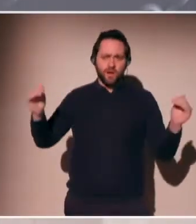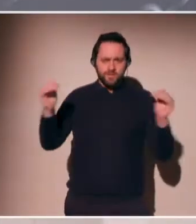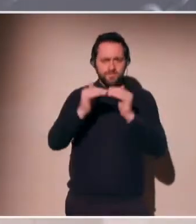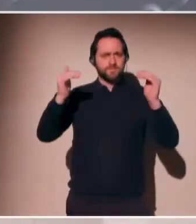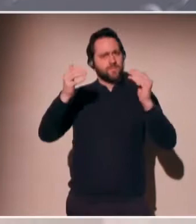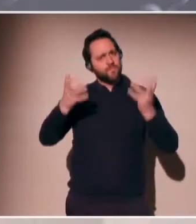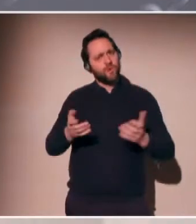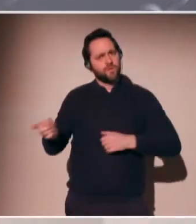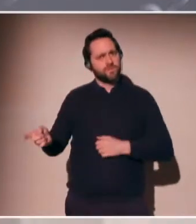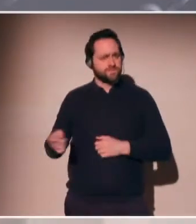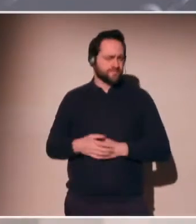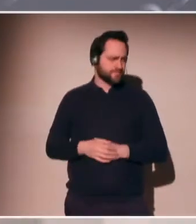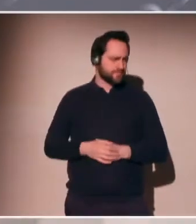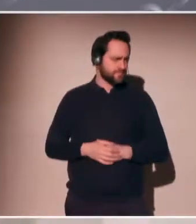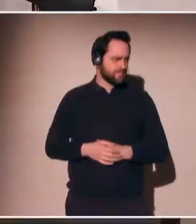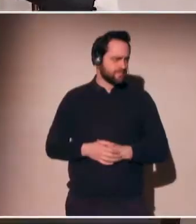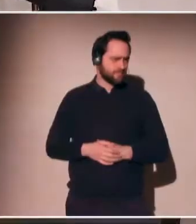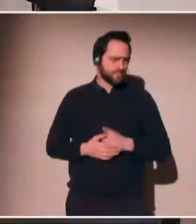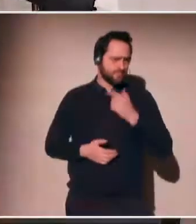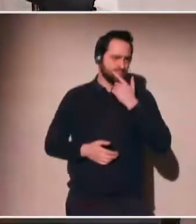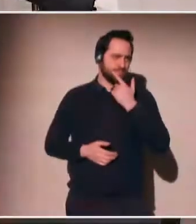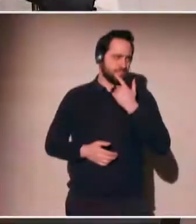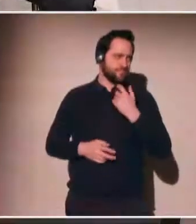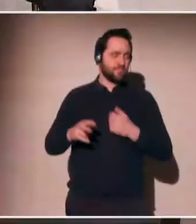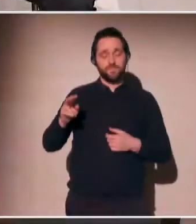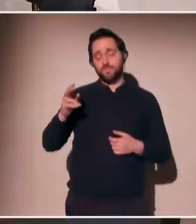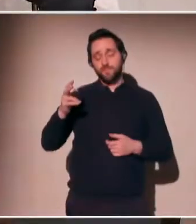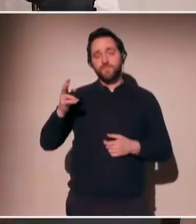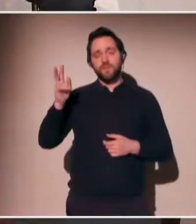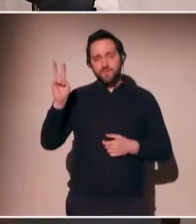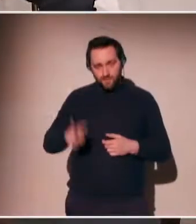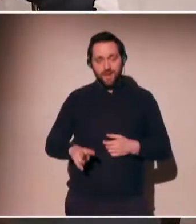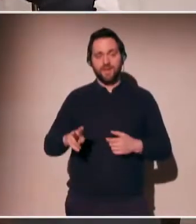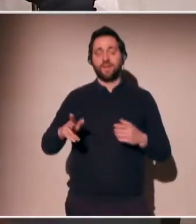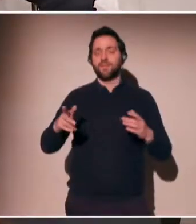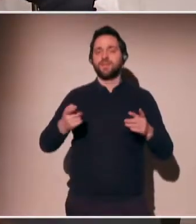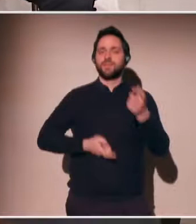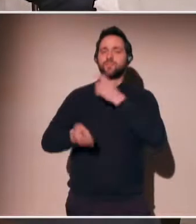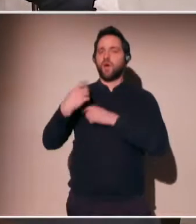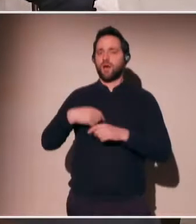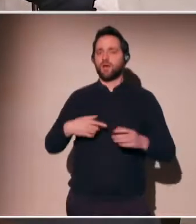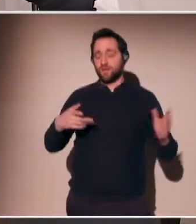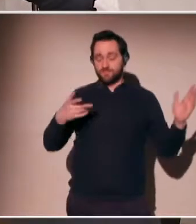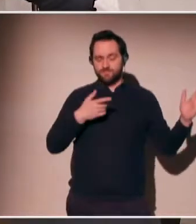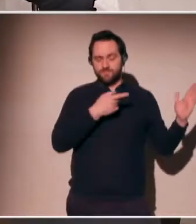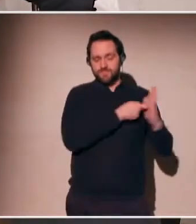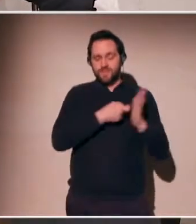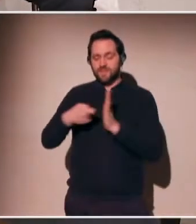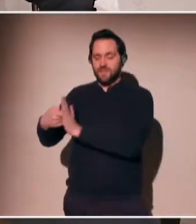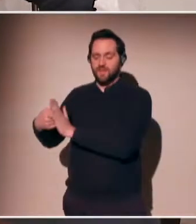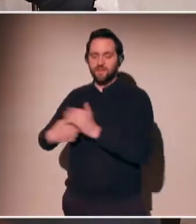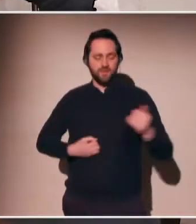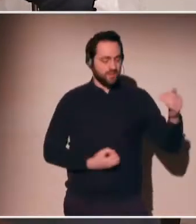mais dans toute l'histoire de la technologie, on observe qu'avec l'arrivée d'une nouvelle technologie qui présente un avantage